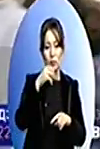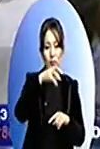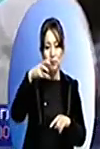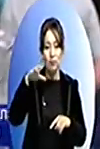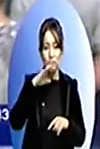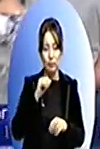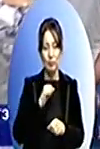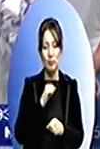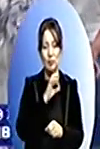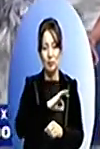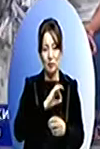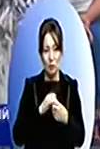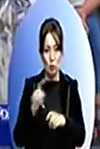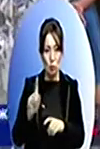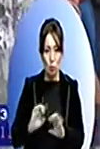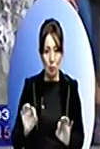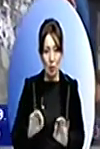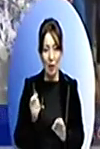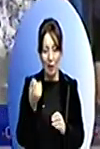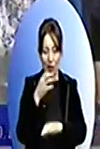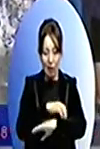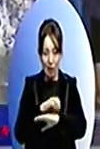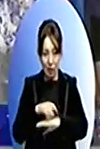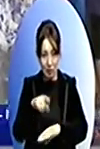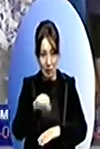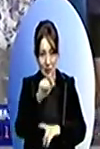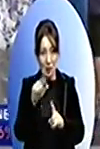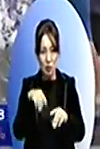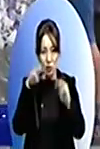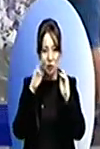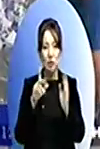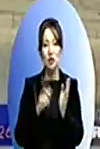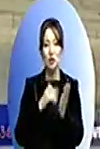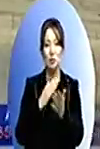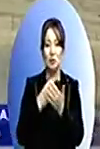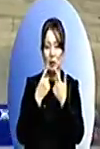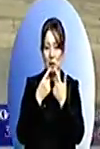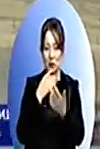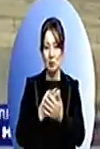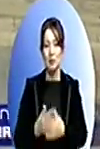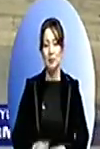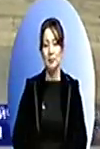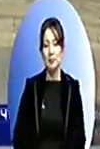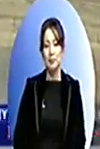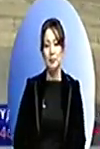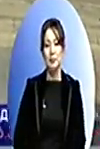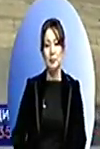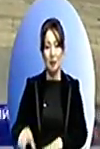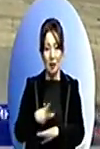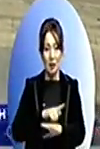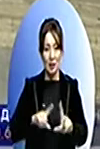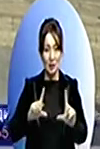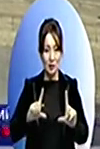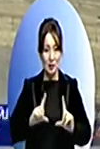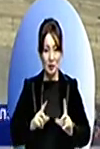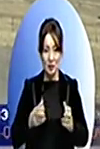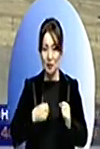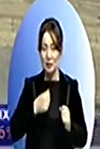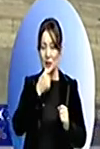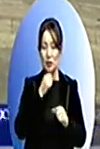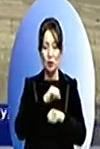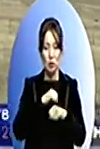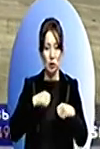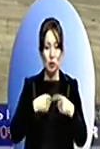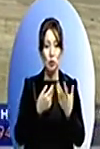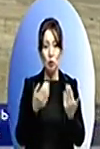байршилдах зөвшөөрлөгөө болсон айлуудын асуудлыг шийдэх шаардлагатай байгааг хэлж байна. Газаргийнхаа гэрчлэгээ зөвшөөрлийг авч удаагүй иргэд бас олон байх